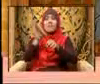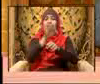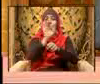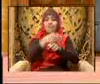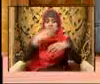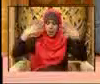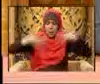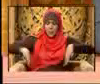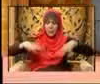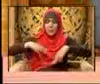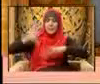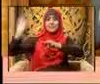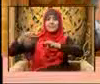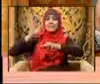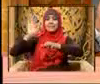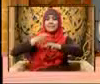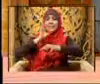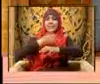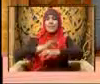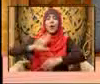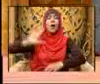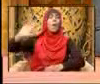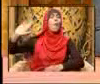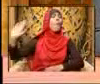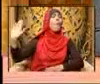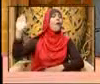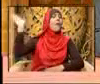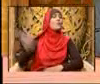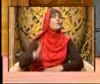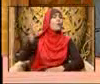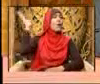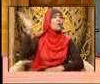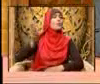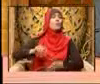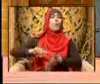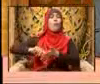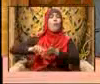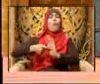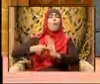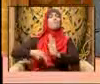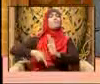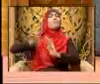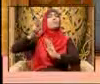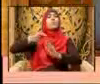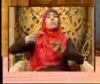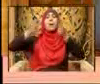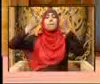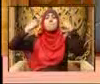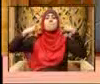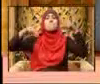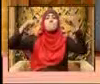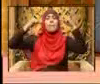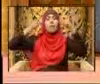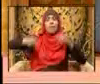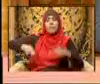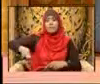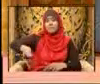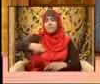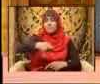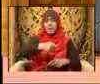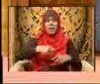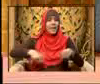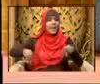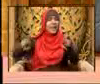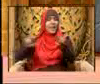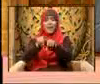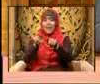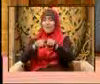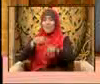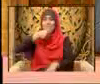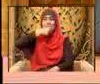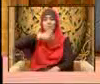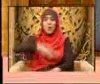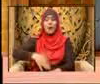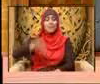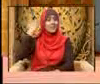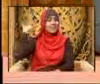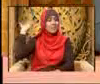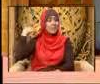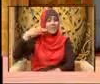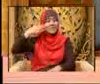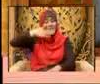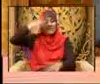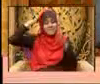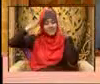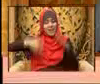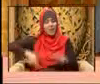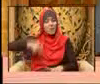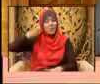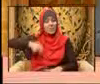الثوب. الأنبياء كلهم كانوا يرعون الأغنام، وكان سيد الوجود صلى الله عليه وسلم يرعى الغنم.